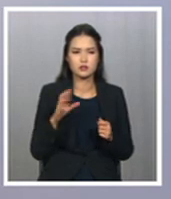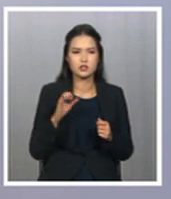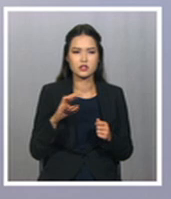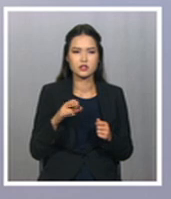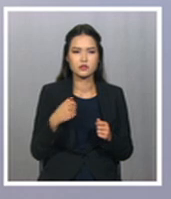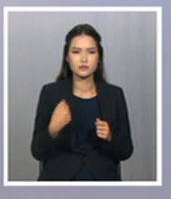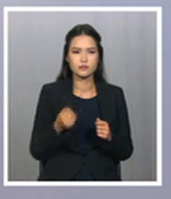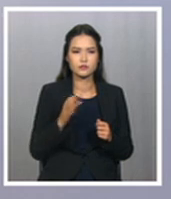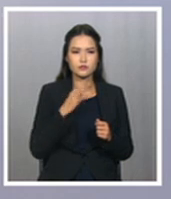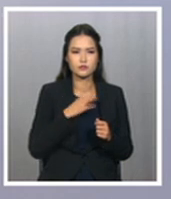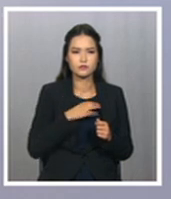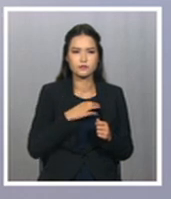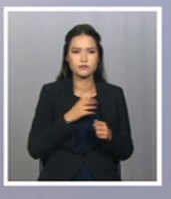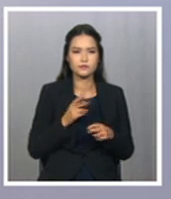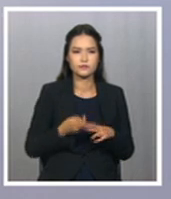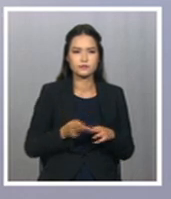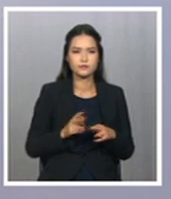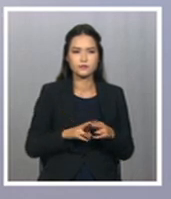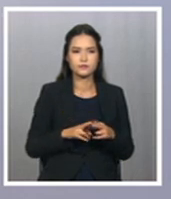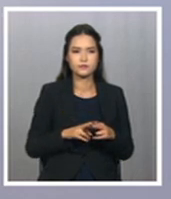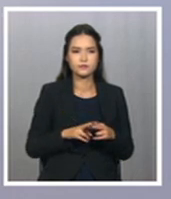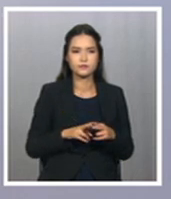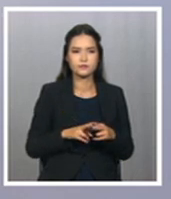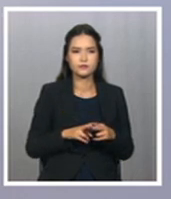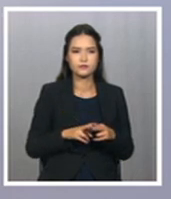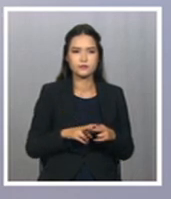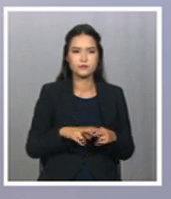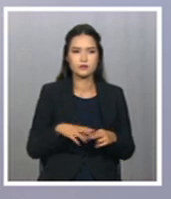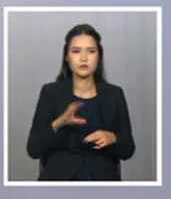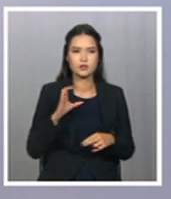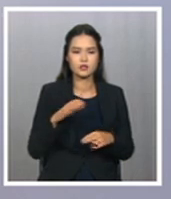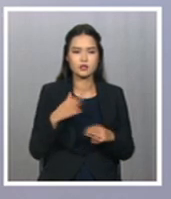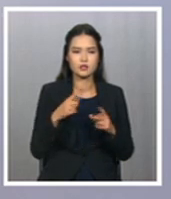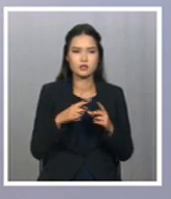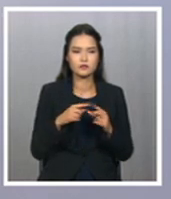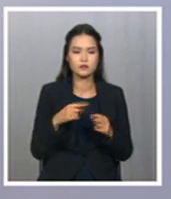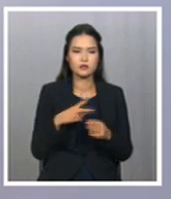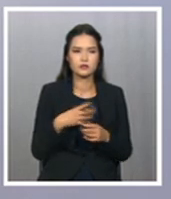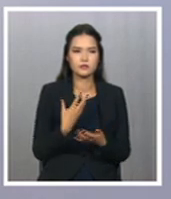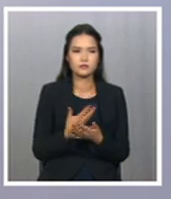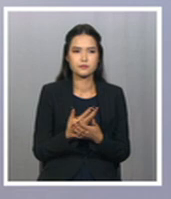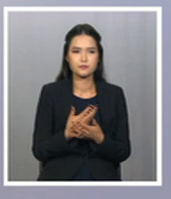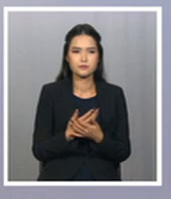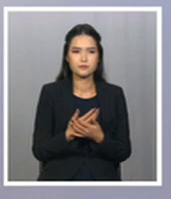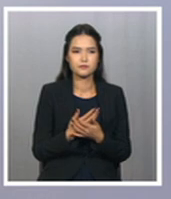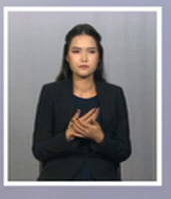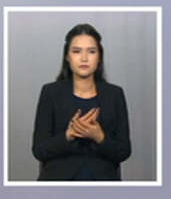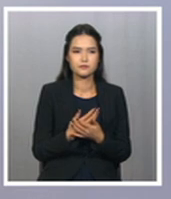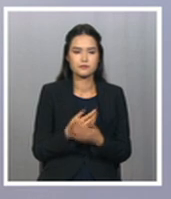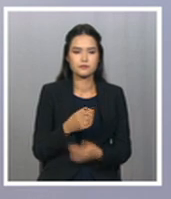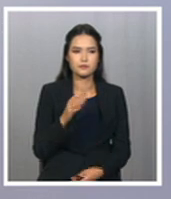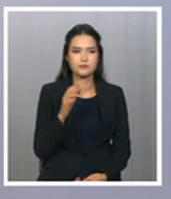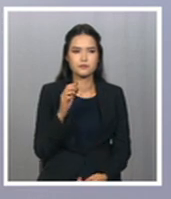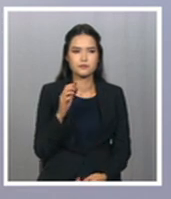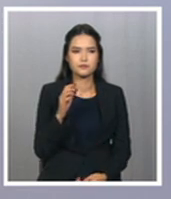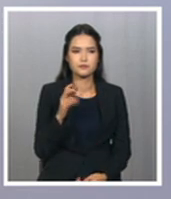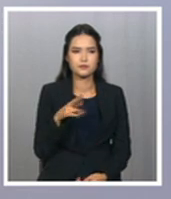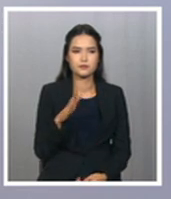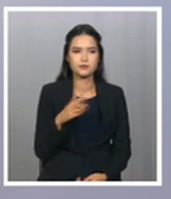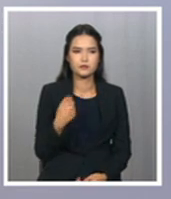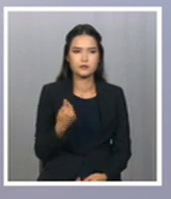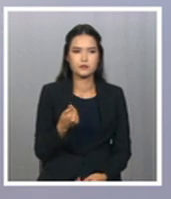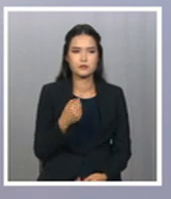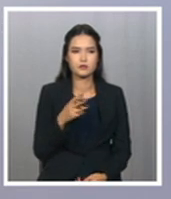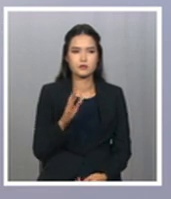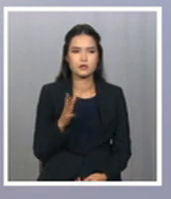теоремасын қолданамыз. Яғни, бізде С қабырғасы белгілі, және біз гамма бұрышын таптық. Олай болса, С